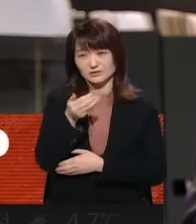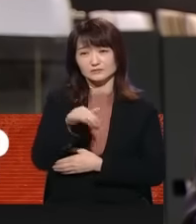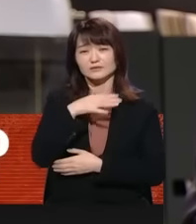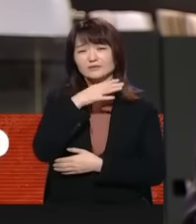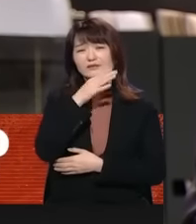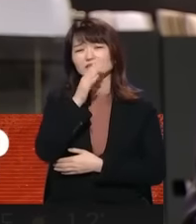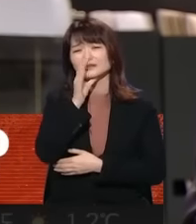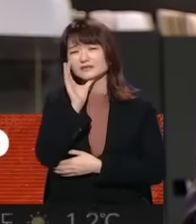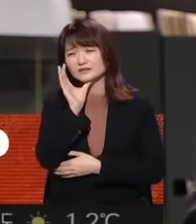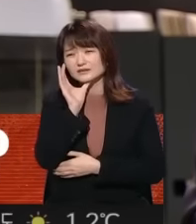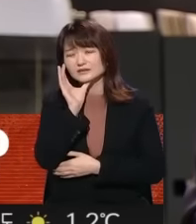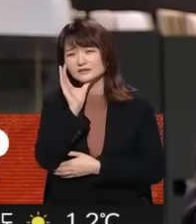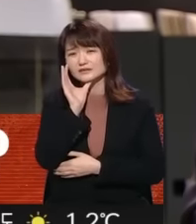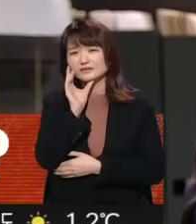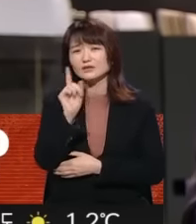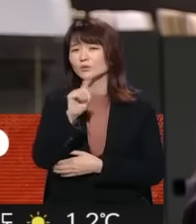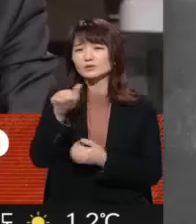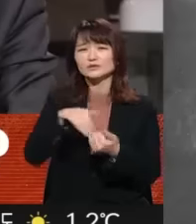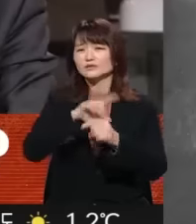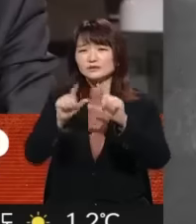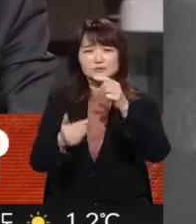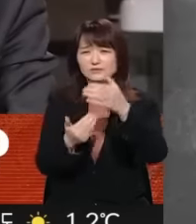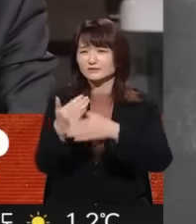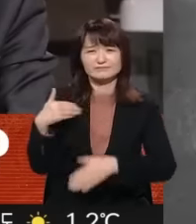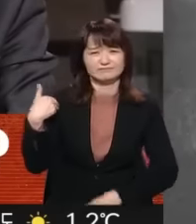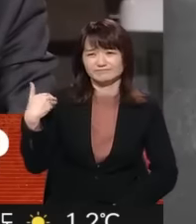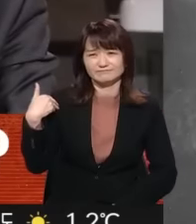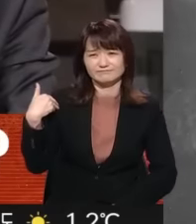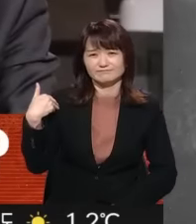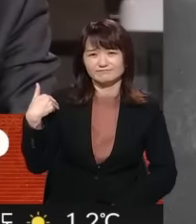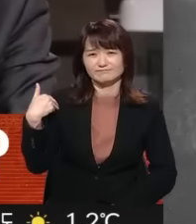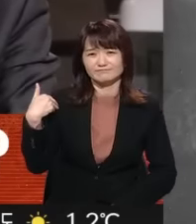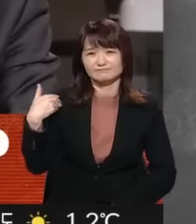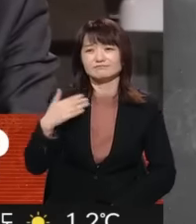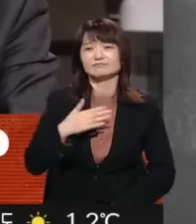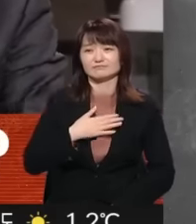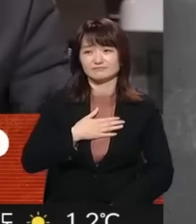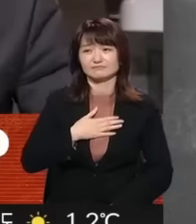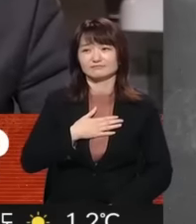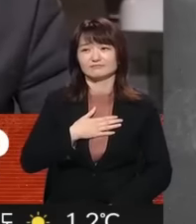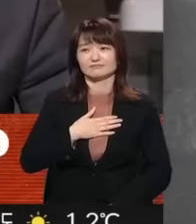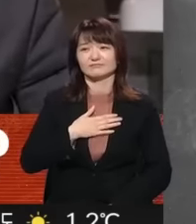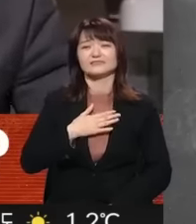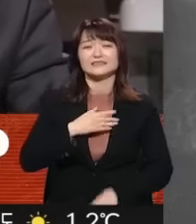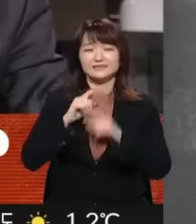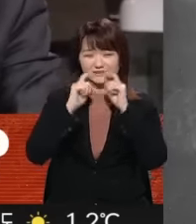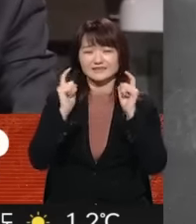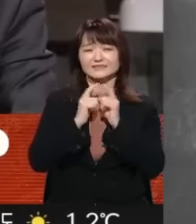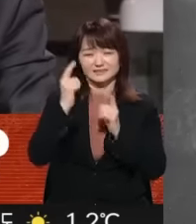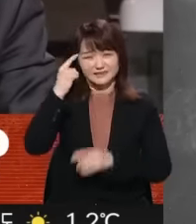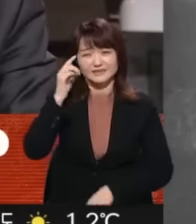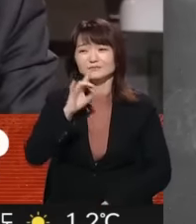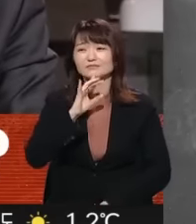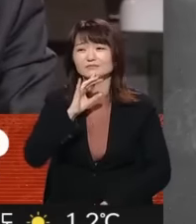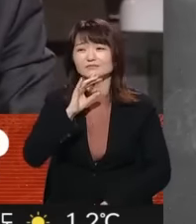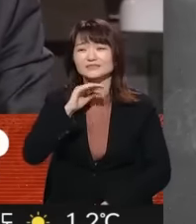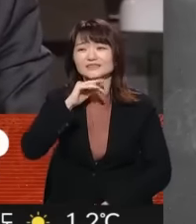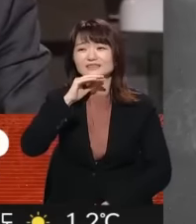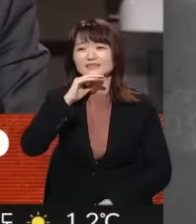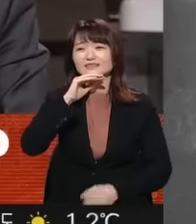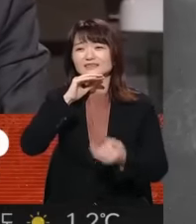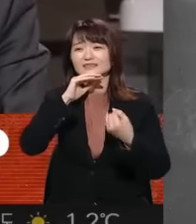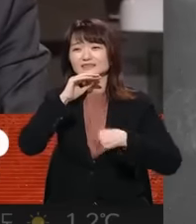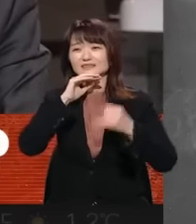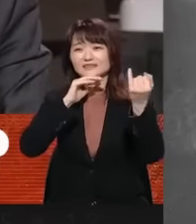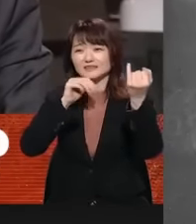들어서 어떤 상황이 발생할지 모르니까 저는 오히려 그냥 제 개인적인 생각입니다 연하하고 결혼했으면